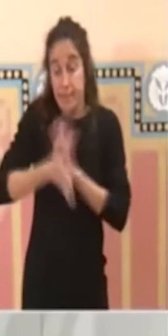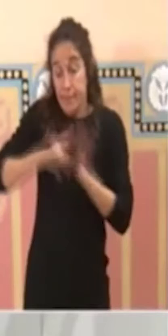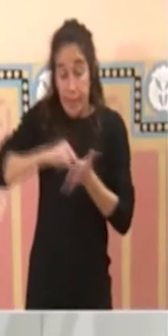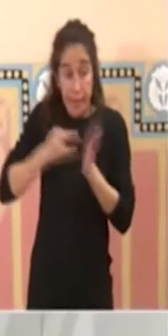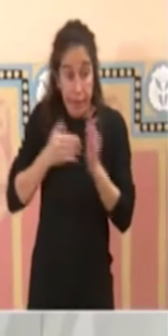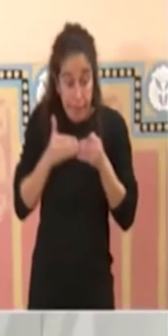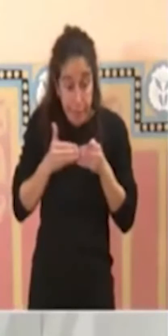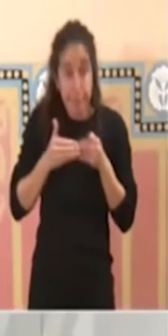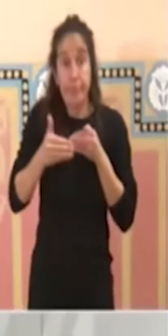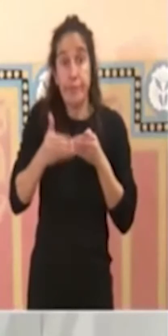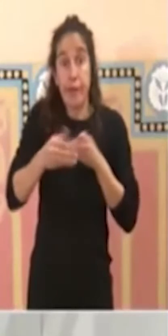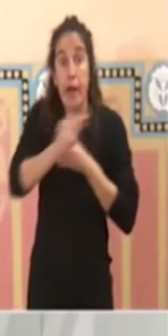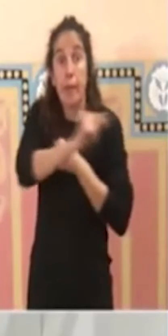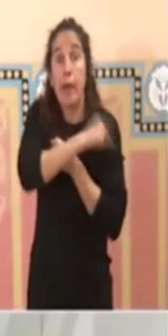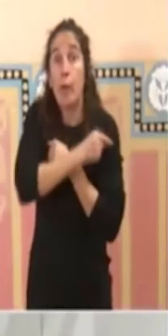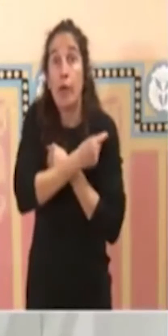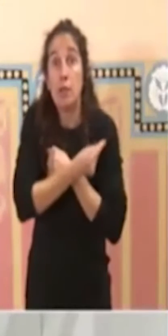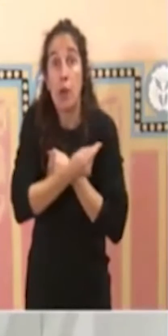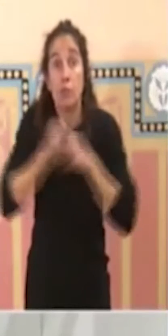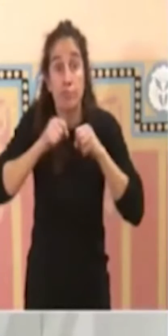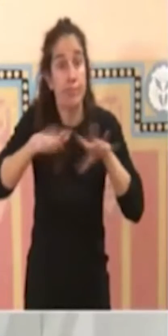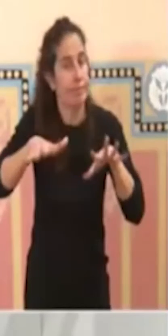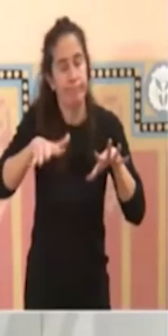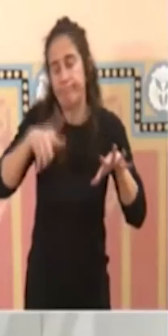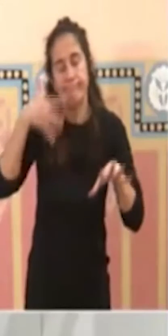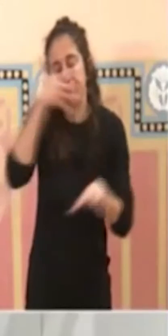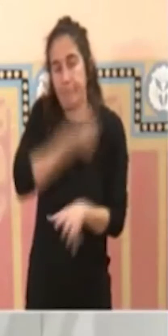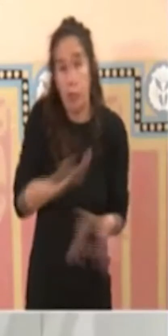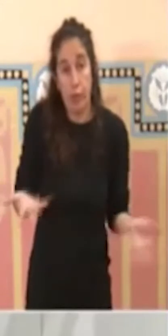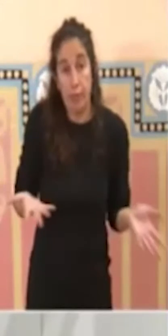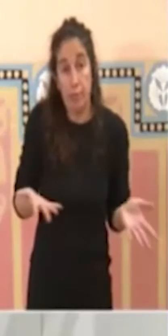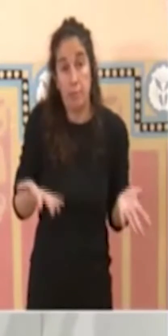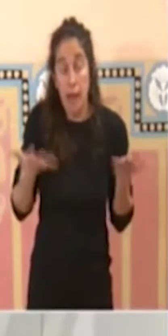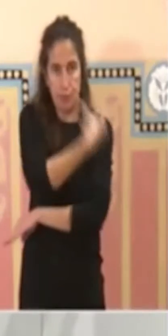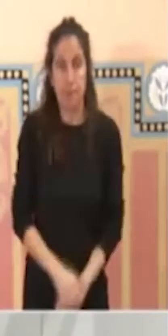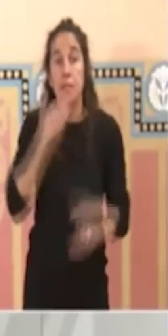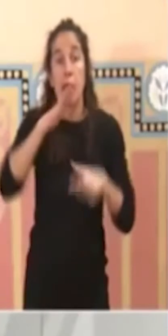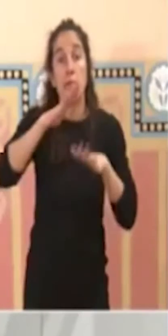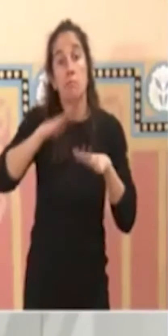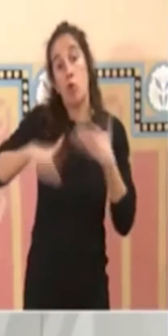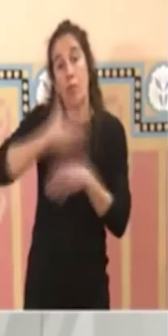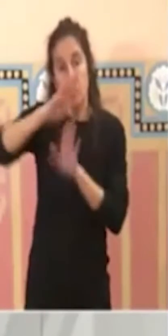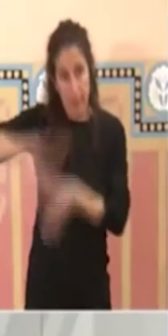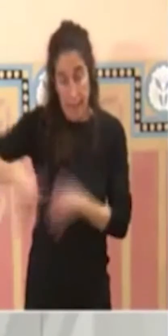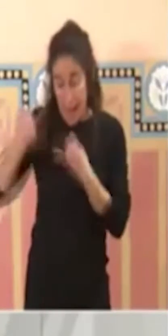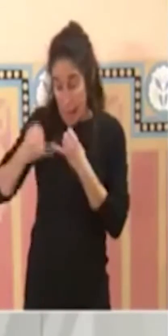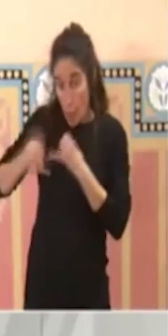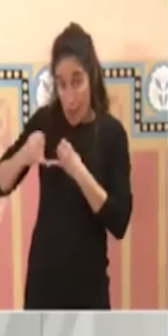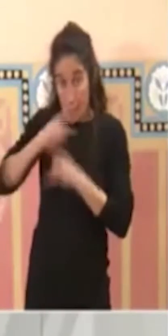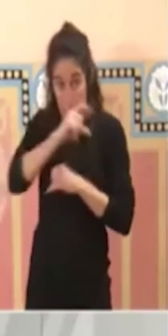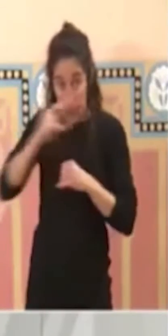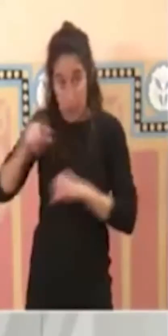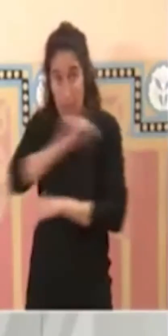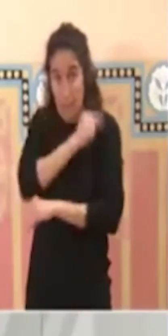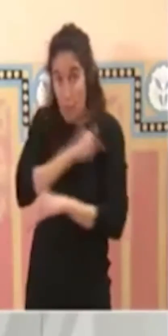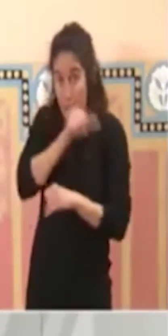forma massiva primeres dosis més enllà d'aquestes segones que haurem de posar. La recuperació d'aquestes dosis que no van